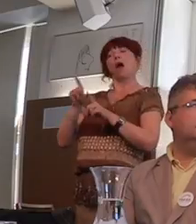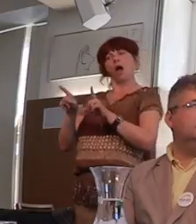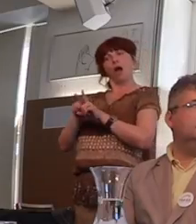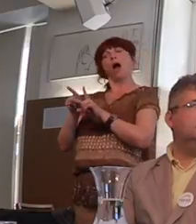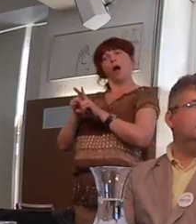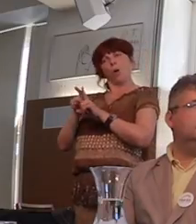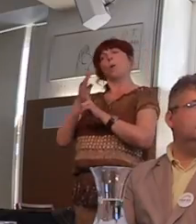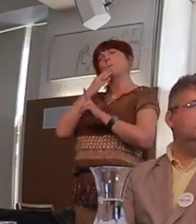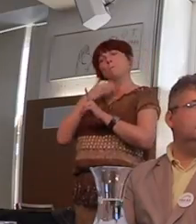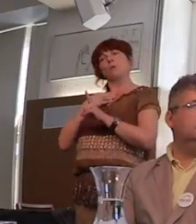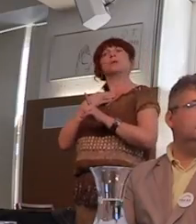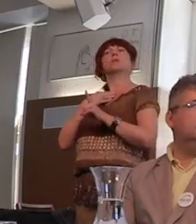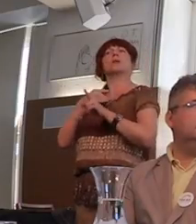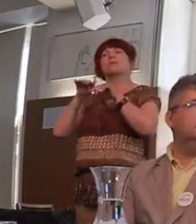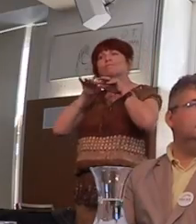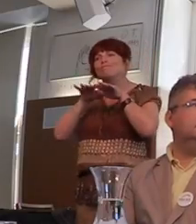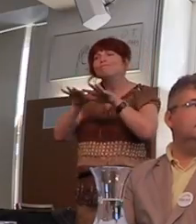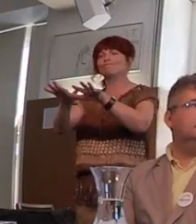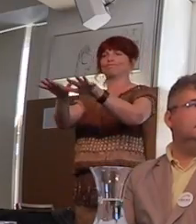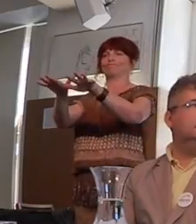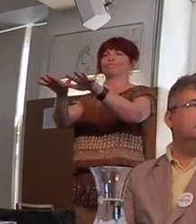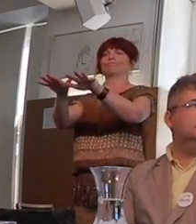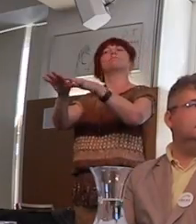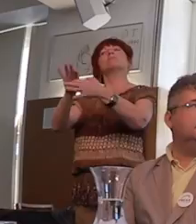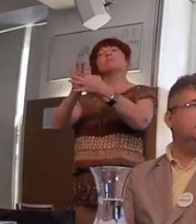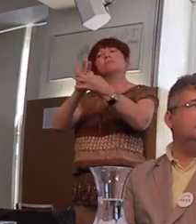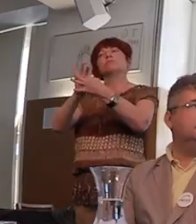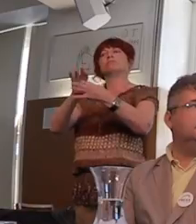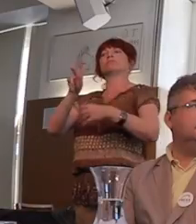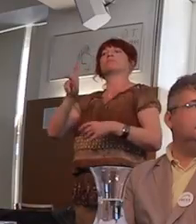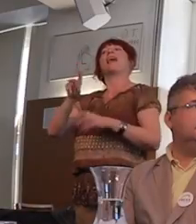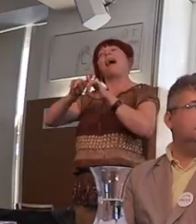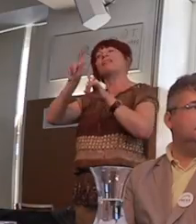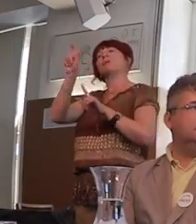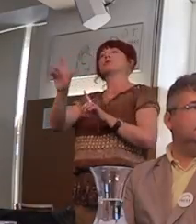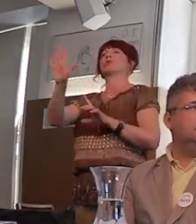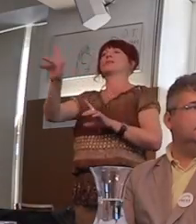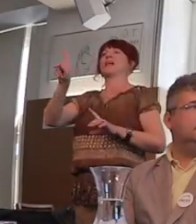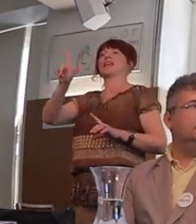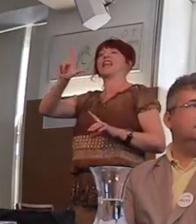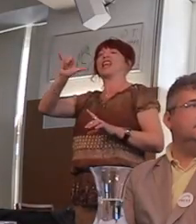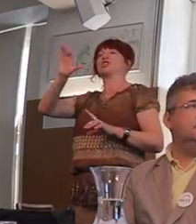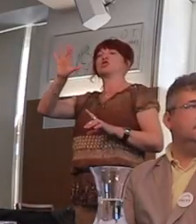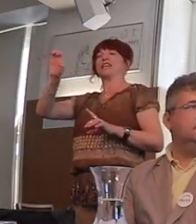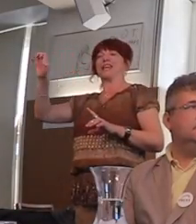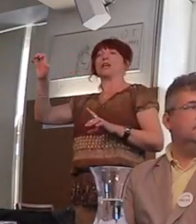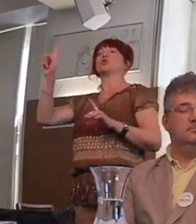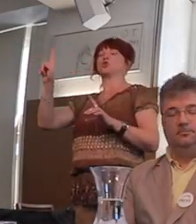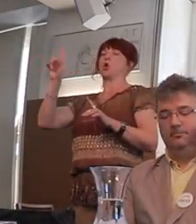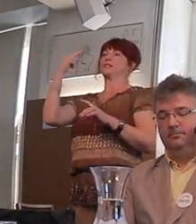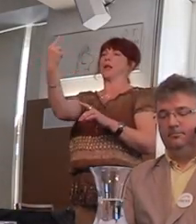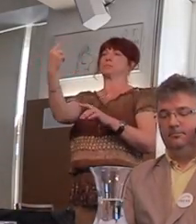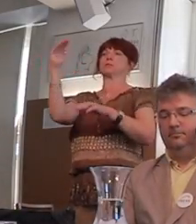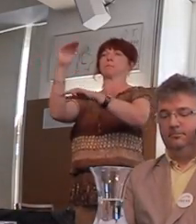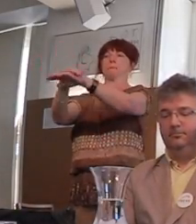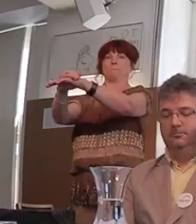möglichst wirksam zu werden, wenn es darum geht, mit Klischees bei anderen aufzuräumen. Weil ich glaube, dass das